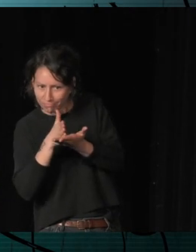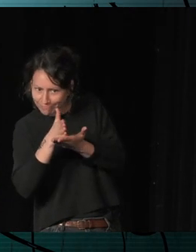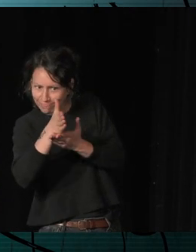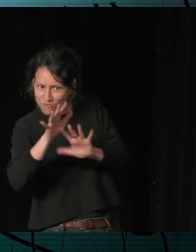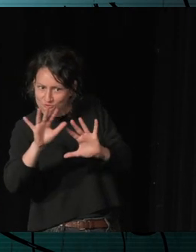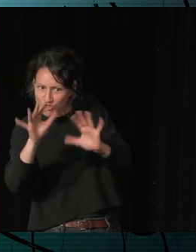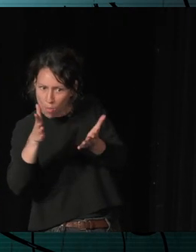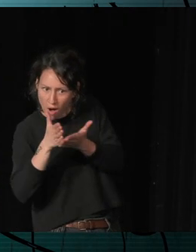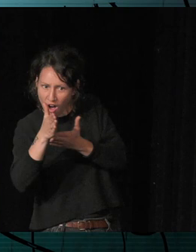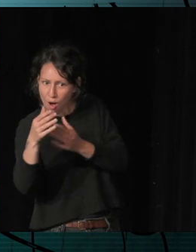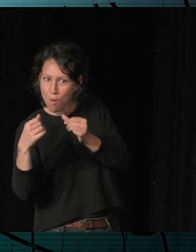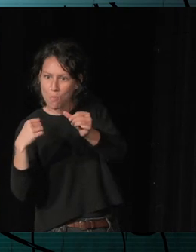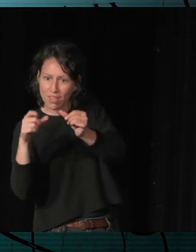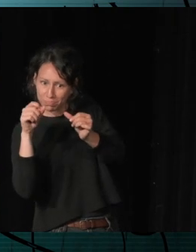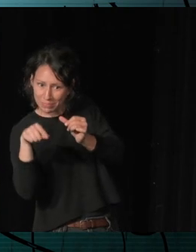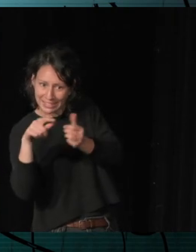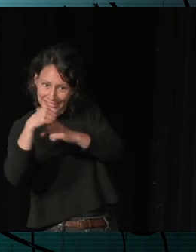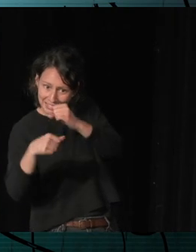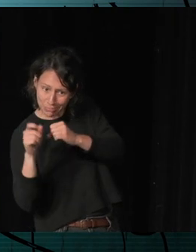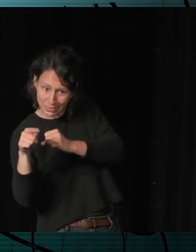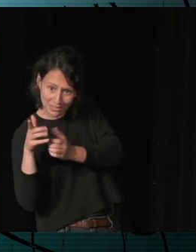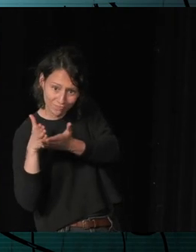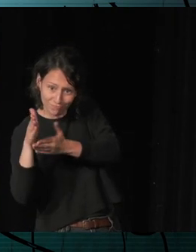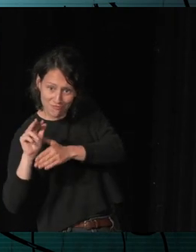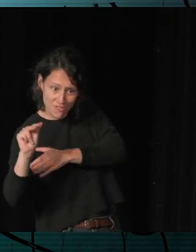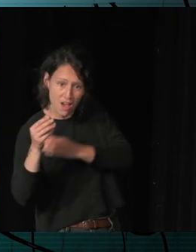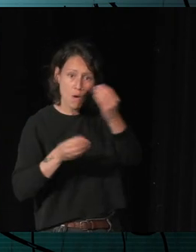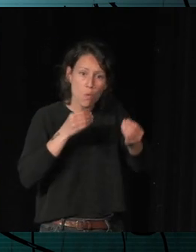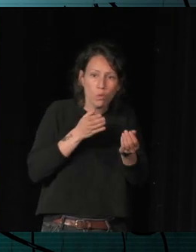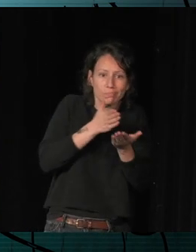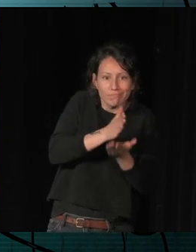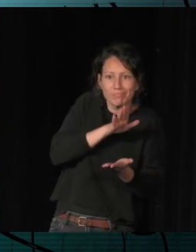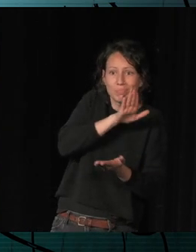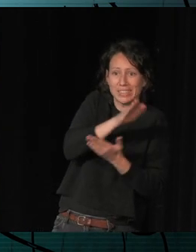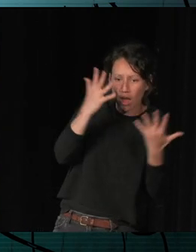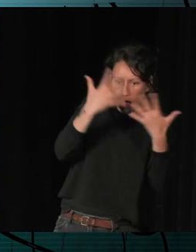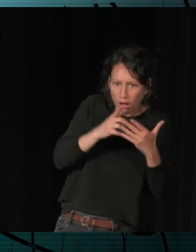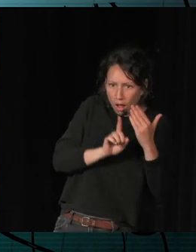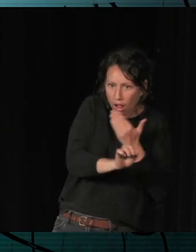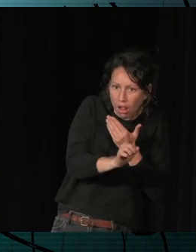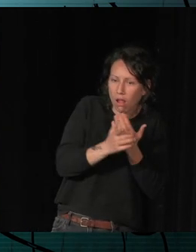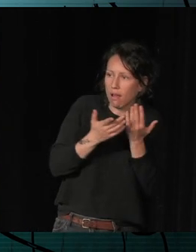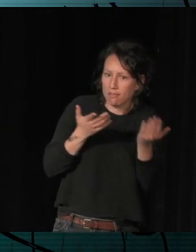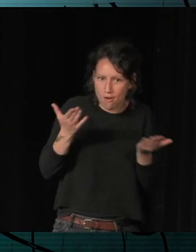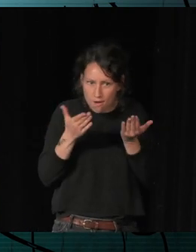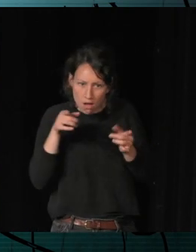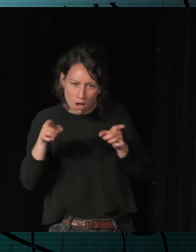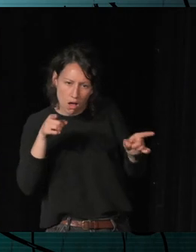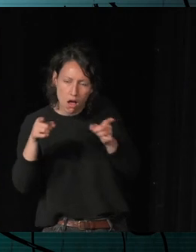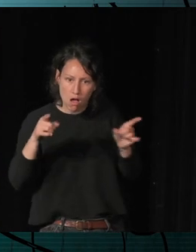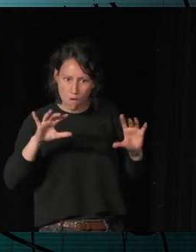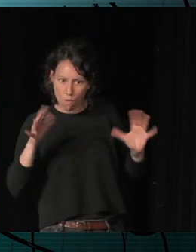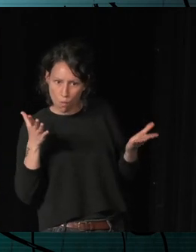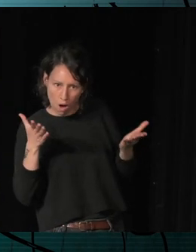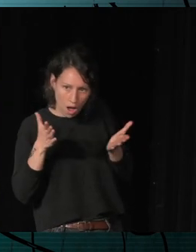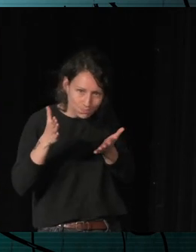allait vraiment avoir de l'avenir quoi c'est c'est c'est marrant de voir cette réutilisation euh parce qu'effectivement tu le disais tout à l'heure le need the dark a a été un peu plus loin que